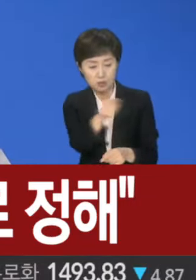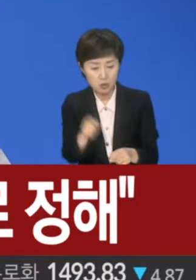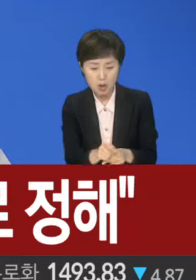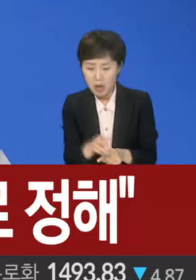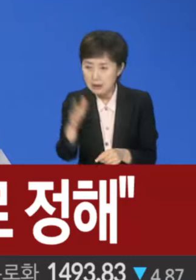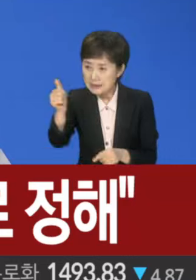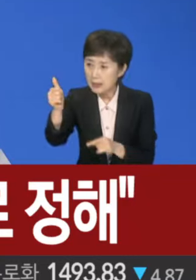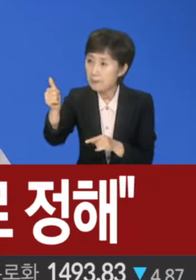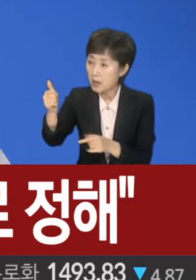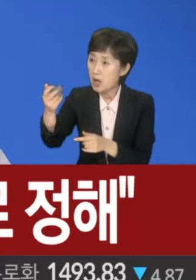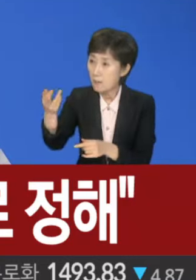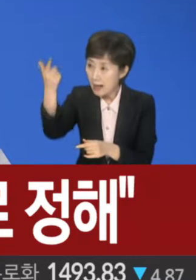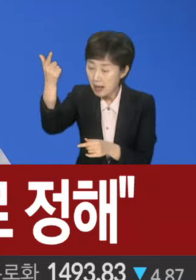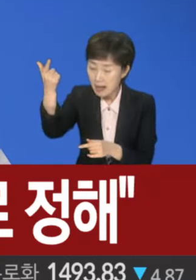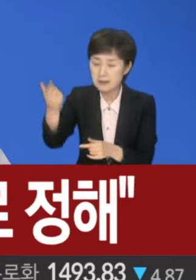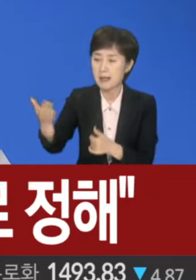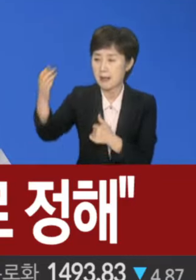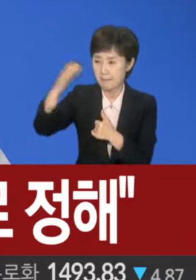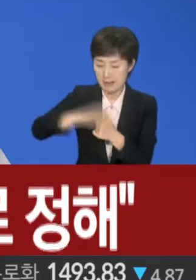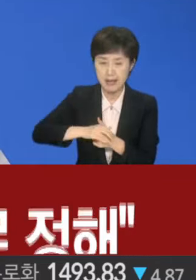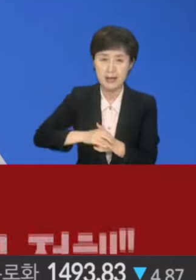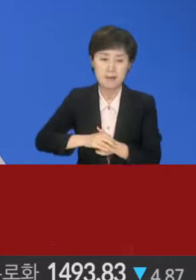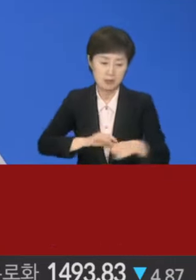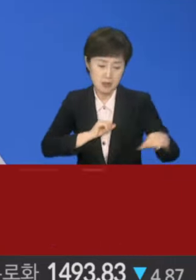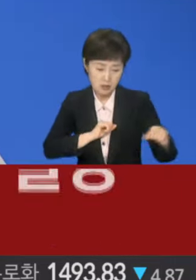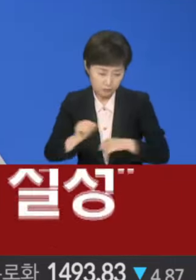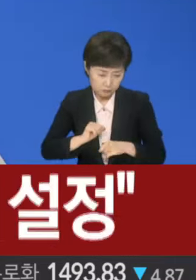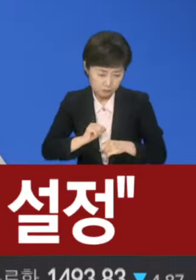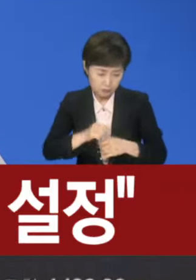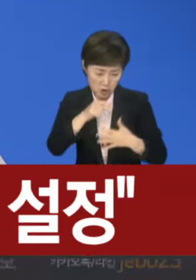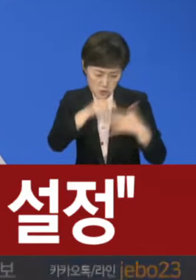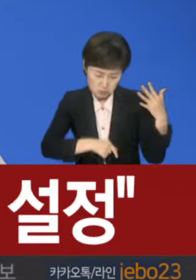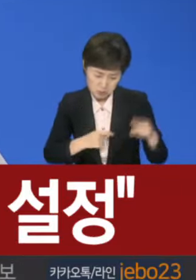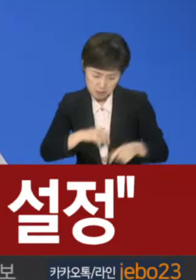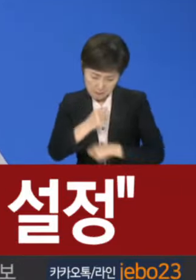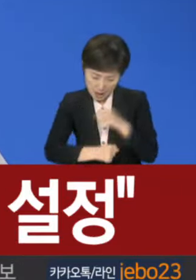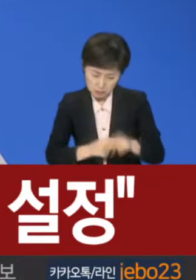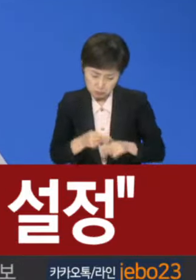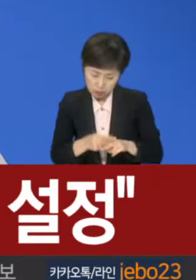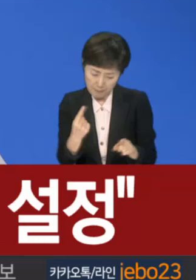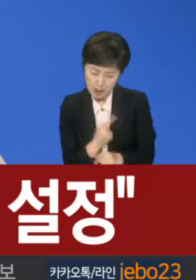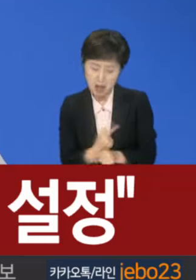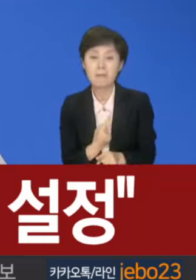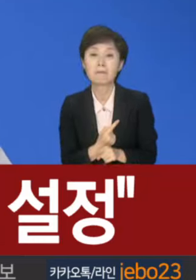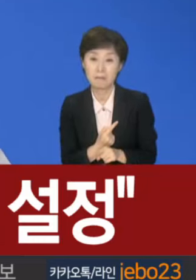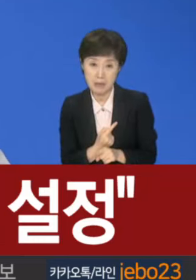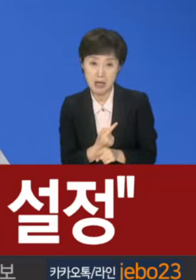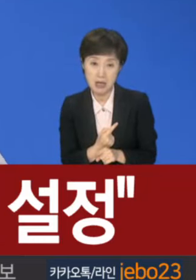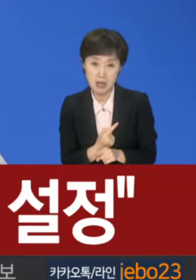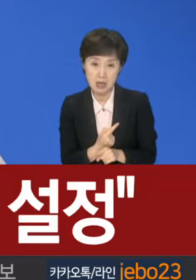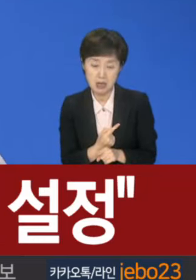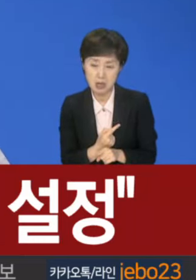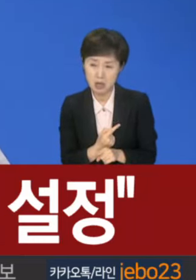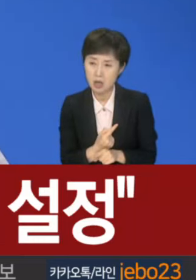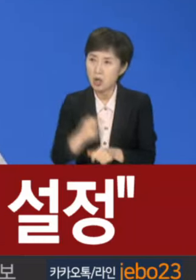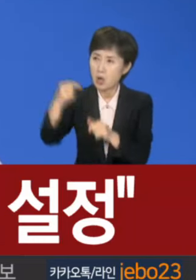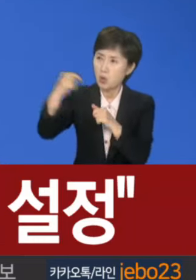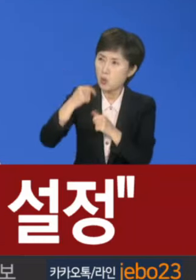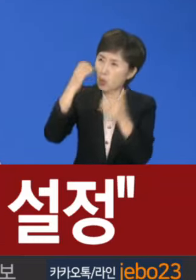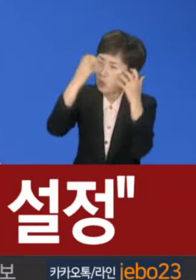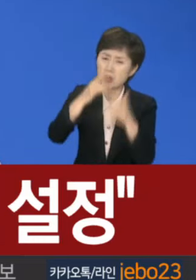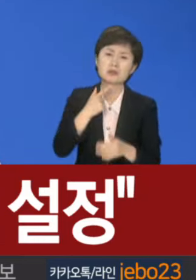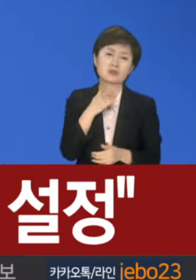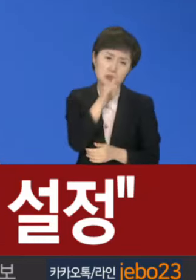포병여단 선임대대장으로서 상급부대 수색지침을 임의로 변경하여 포병여단 수색에 혼선을 주는 등 위험을